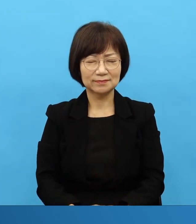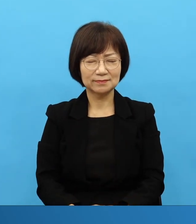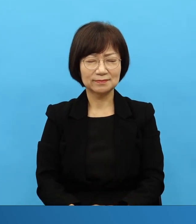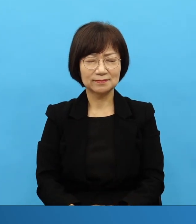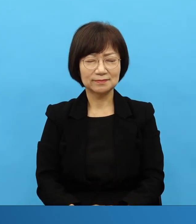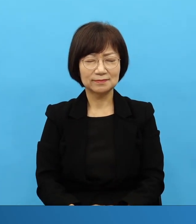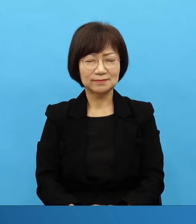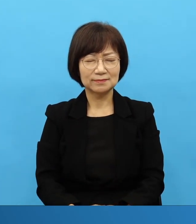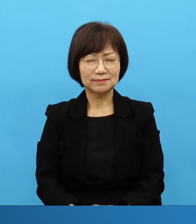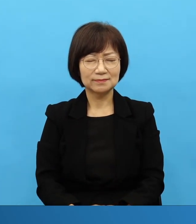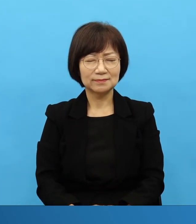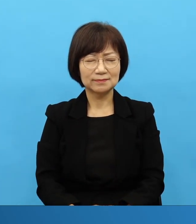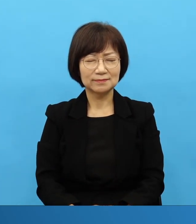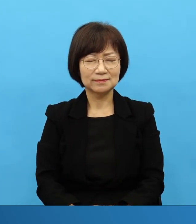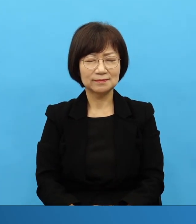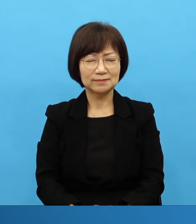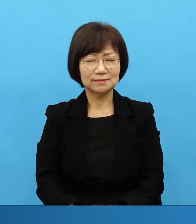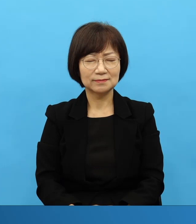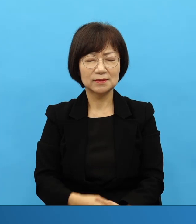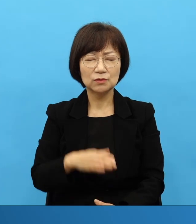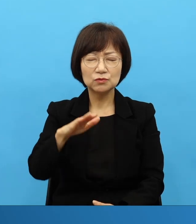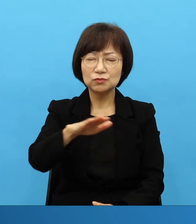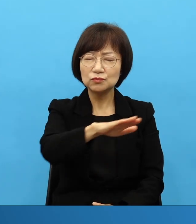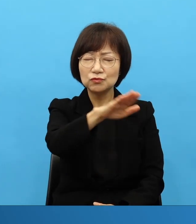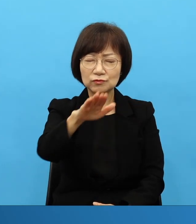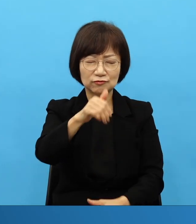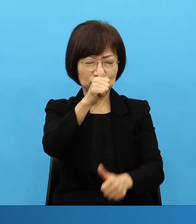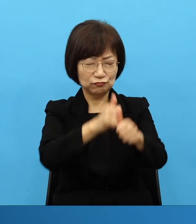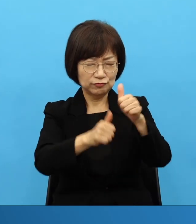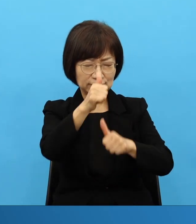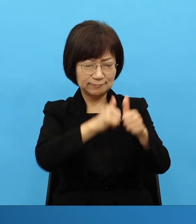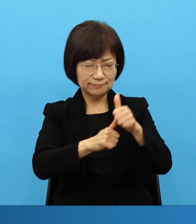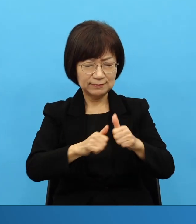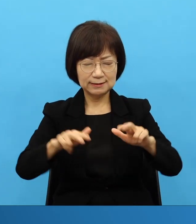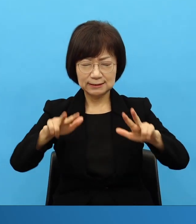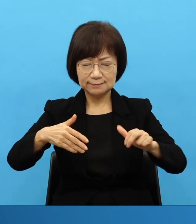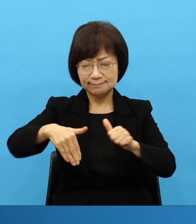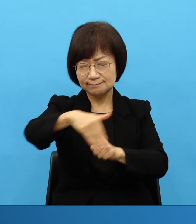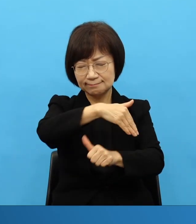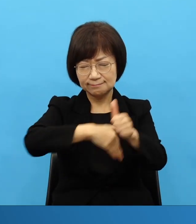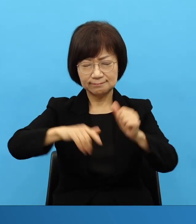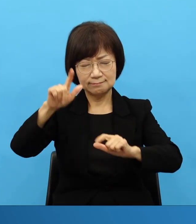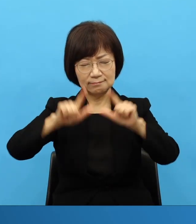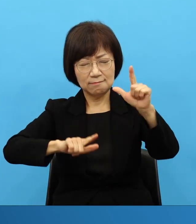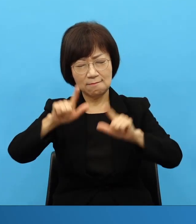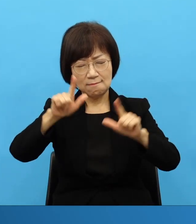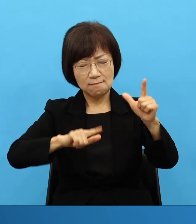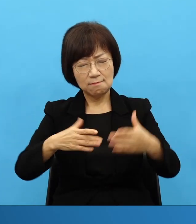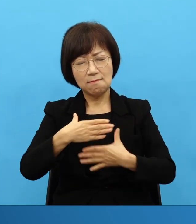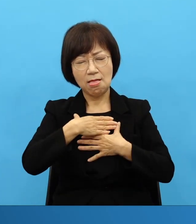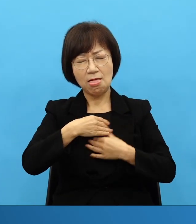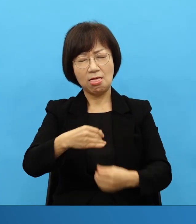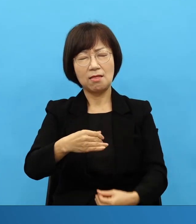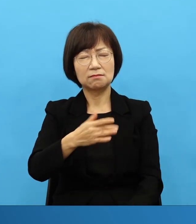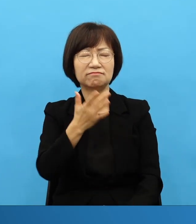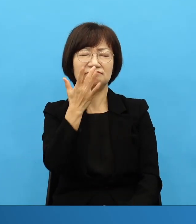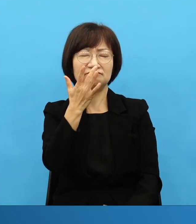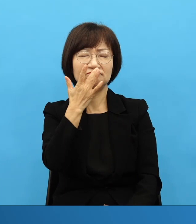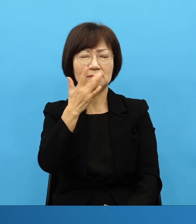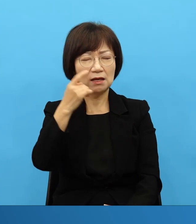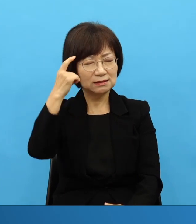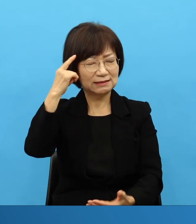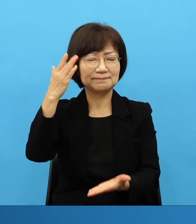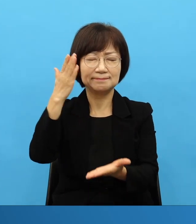your sovereignty. 우리의 후대들은 현실에 안주하지 않고 새로운 땅을 개척할 수 있는 정신을